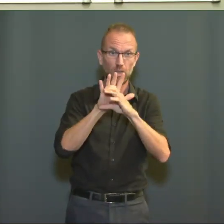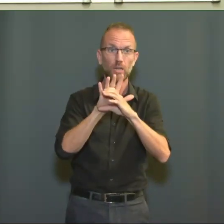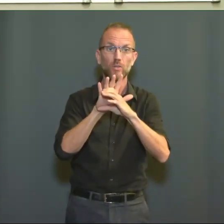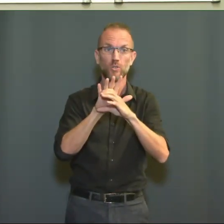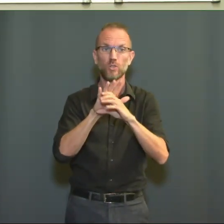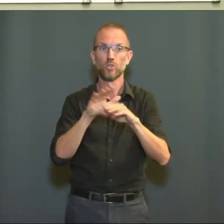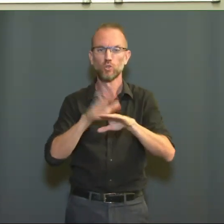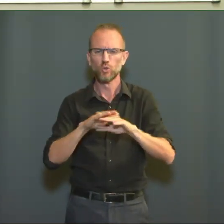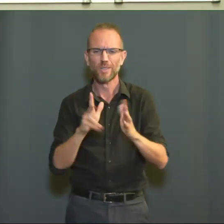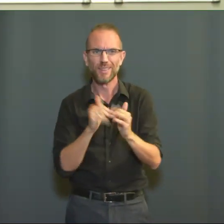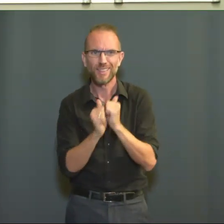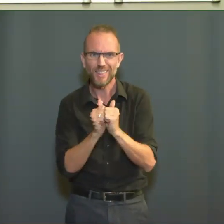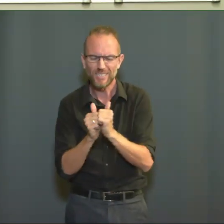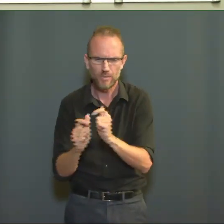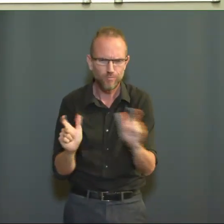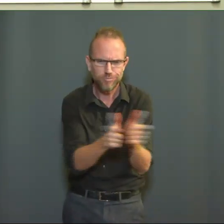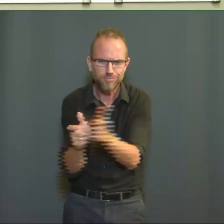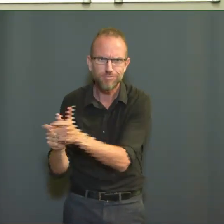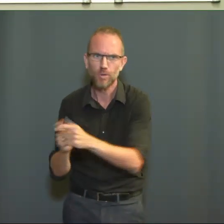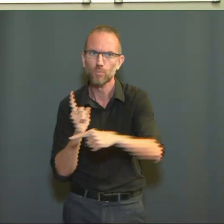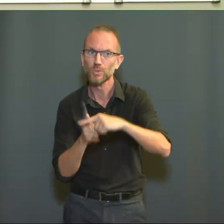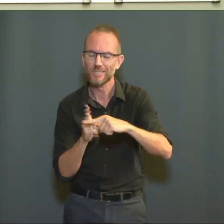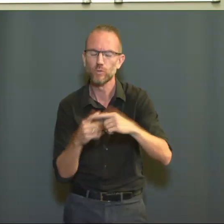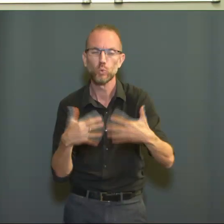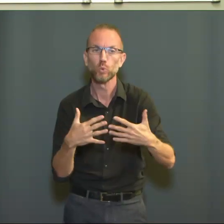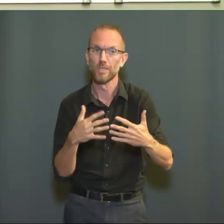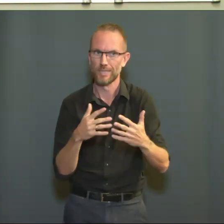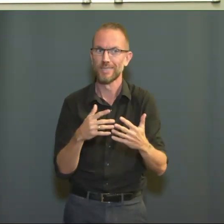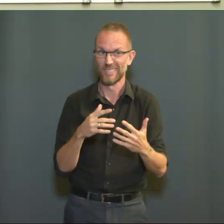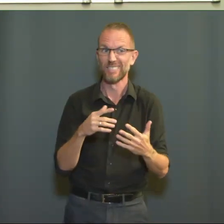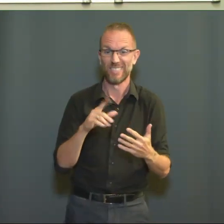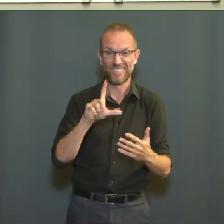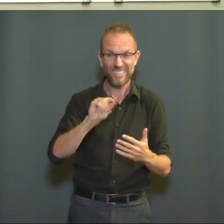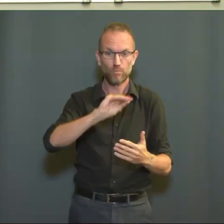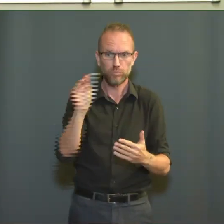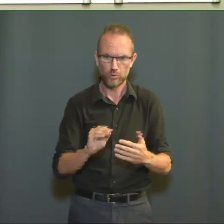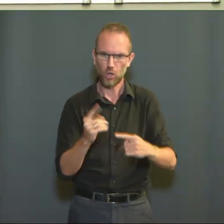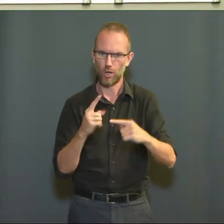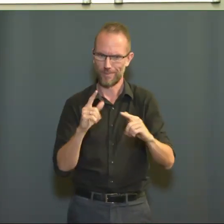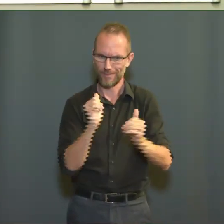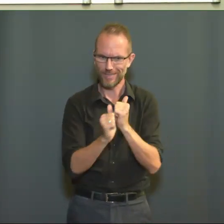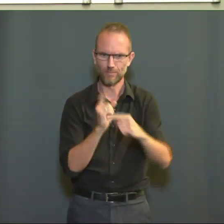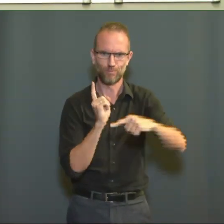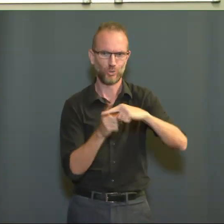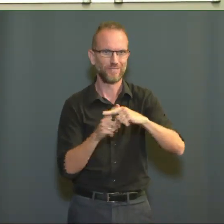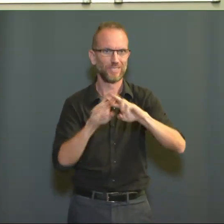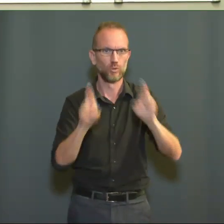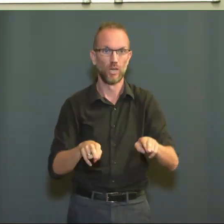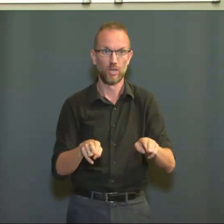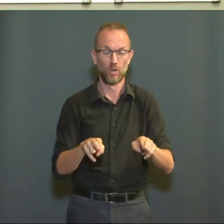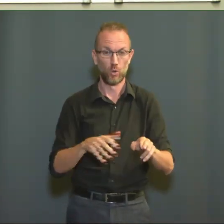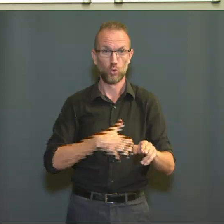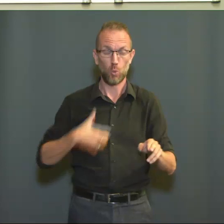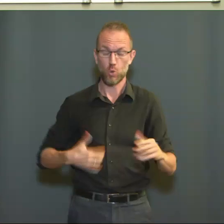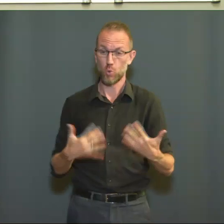pratiqués est extrêmement élevé. Il dépasse les 10%, il est encore plus important dans certaines communes. Et donc, il faut vraiment continuer